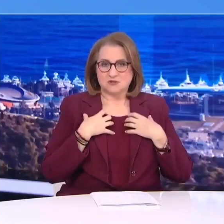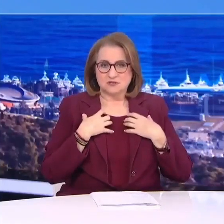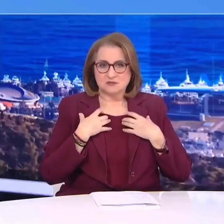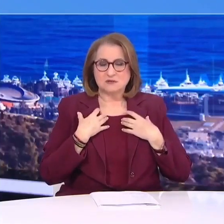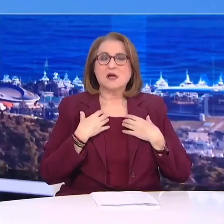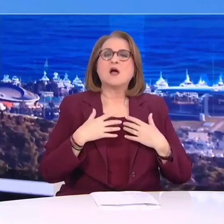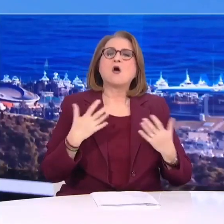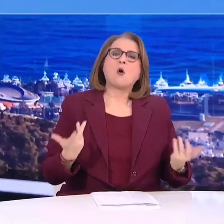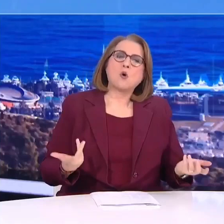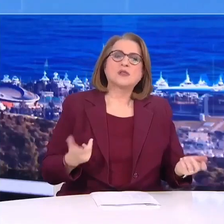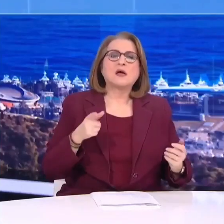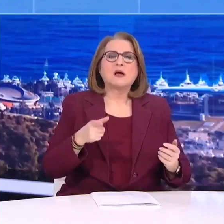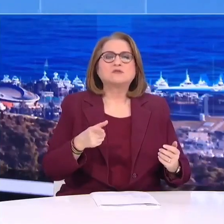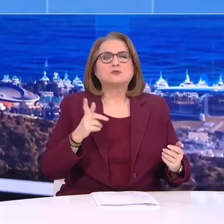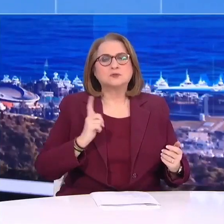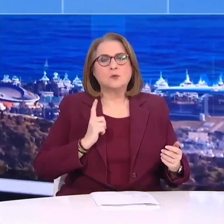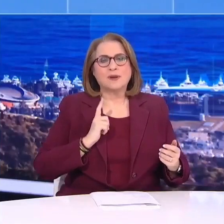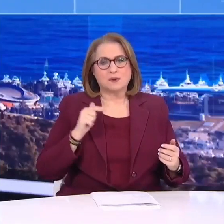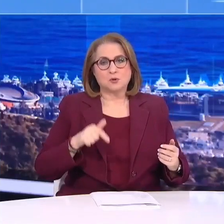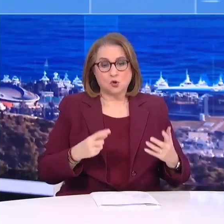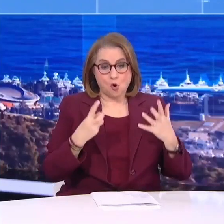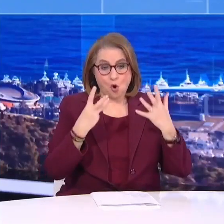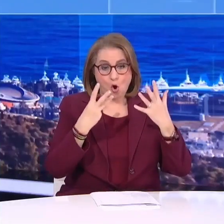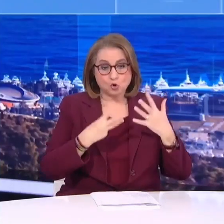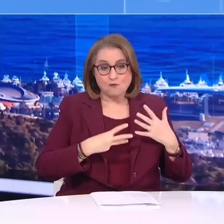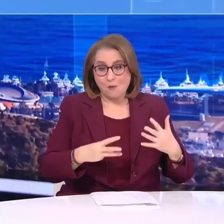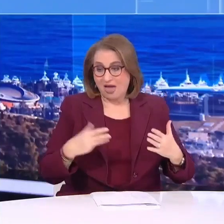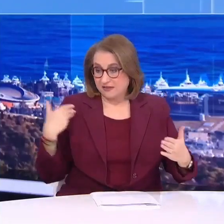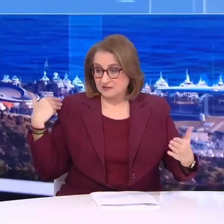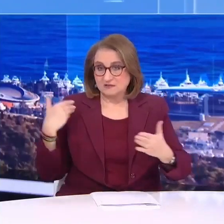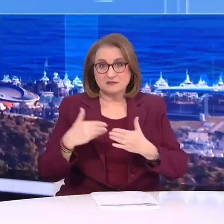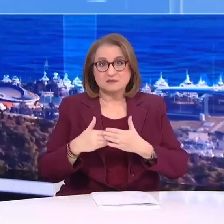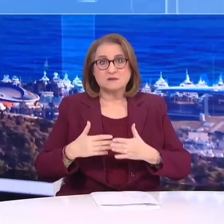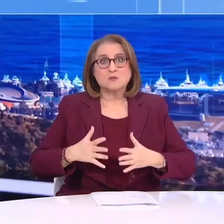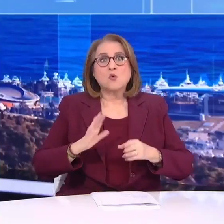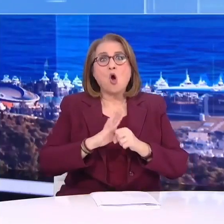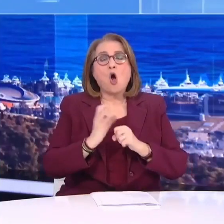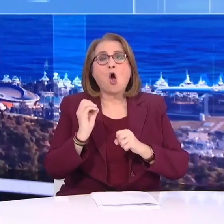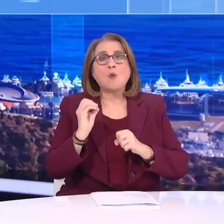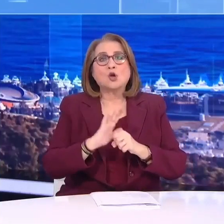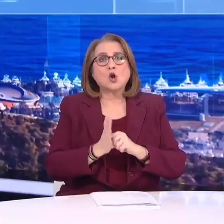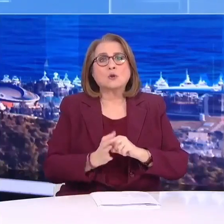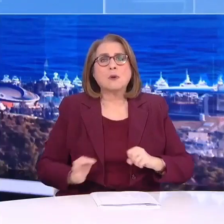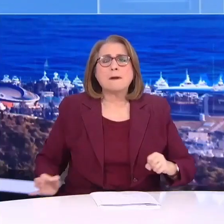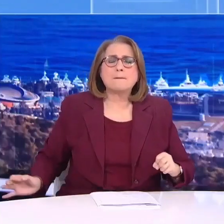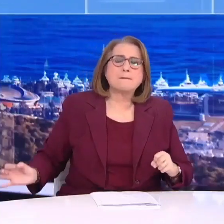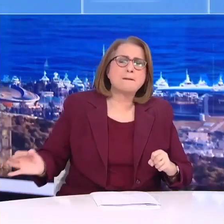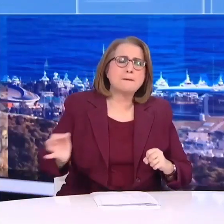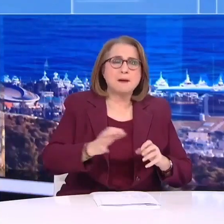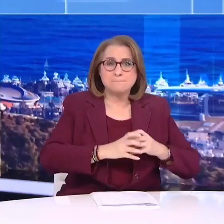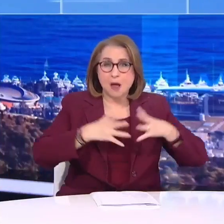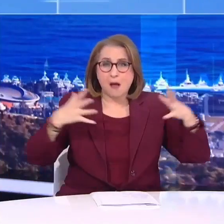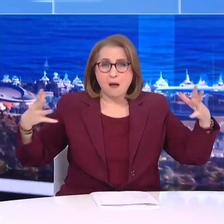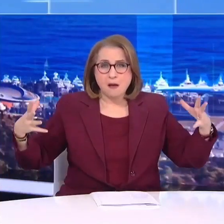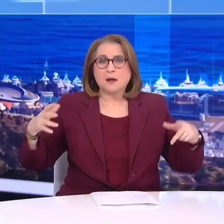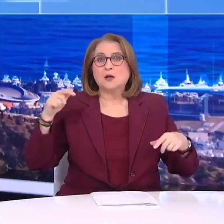Είναι αναμενόμενο και τώρα, 8 εβδομάδες μετά από την εκρηκτική αύξηση των κρουσμάτων λόγω της πανδημικού του πανδημικού